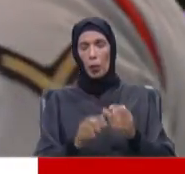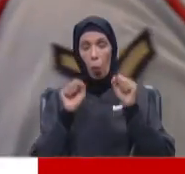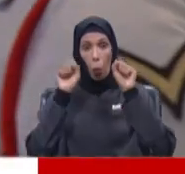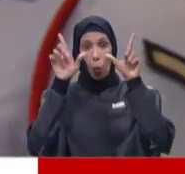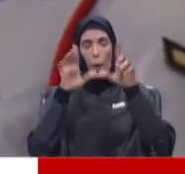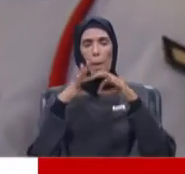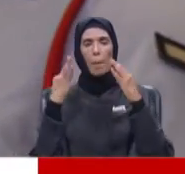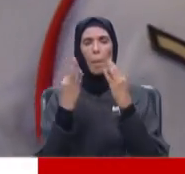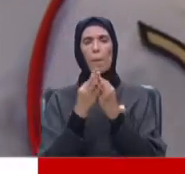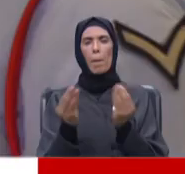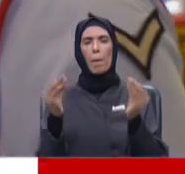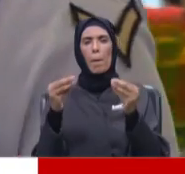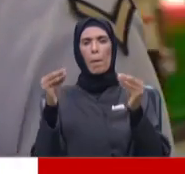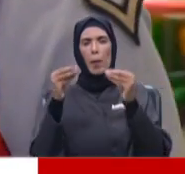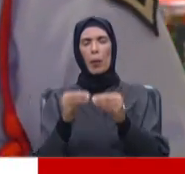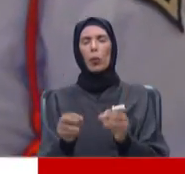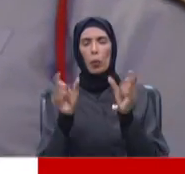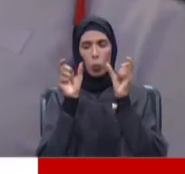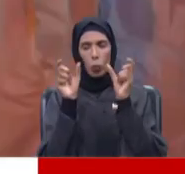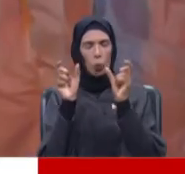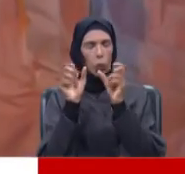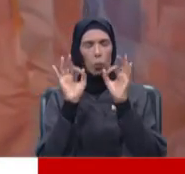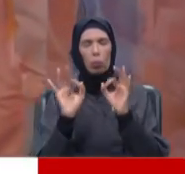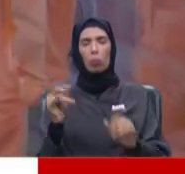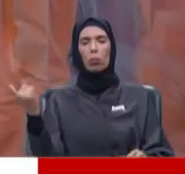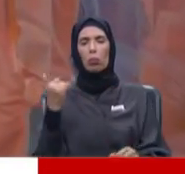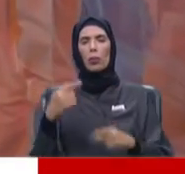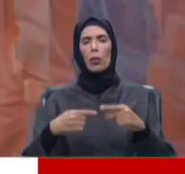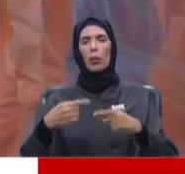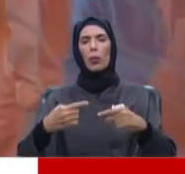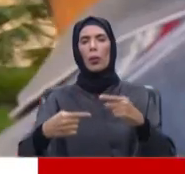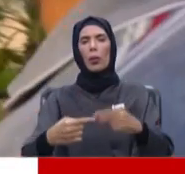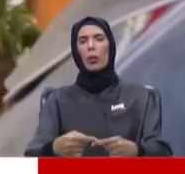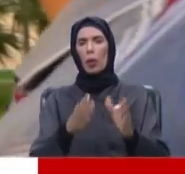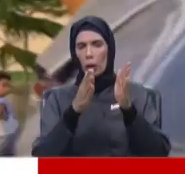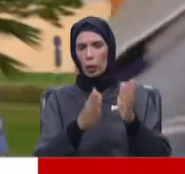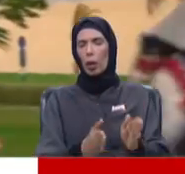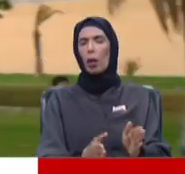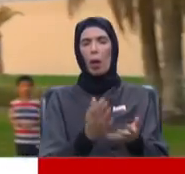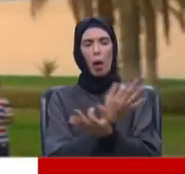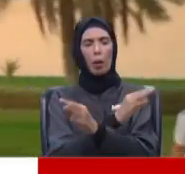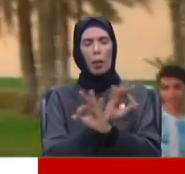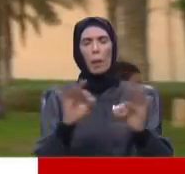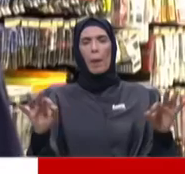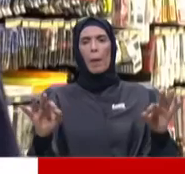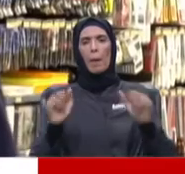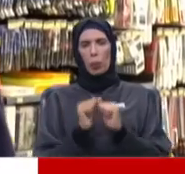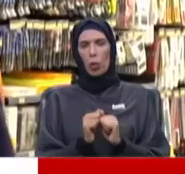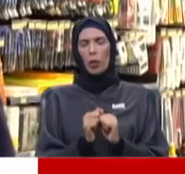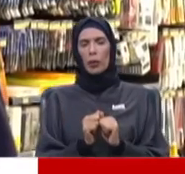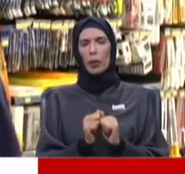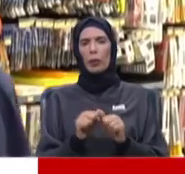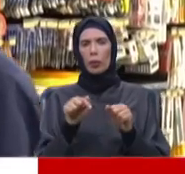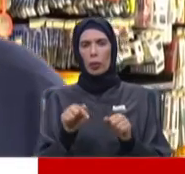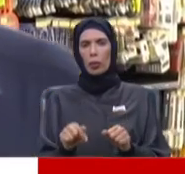المجتمعي وزيادة الحيطة والحذر، وضرورة مواصلة الالتزام بالإجراءات الاحترازية والتدابير